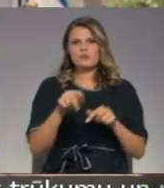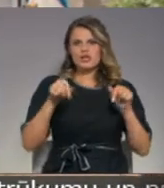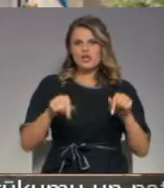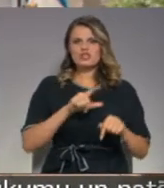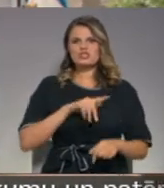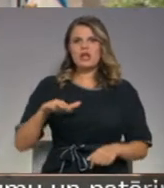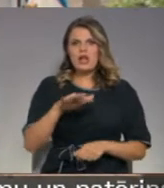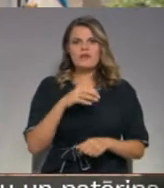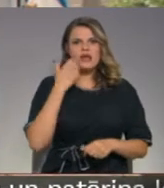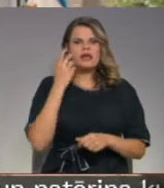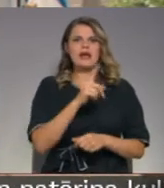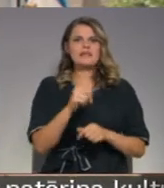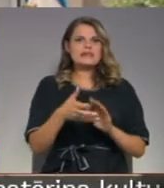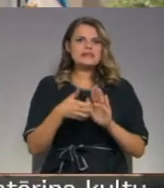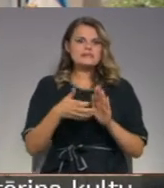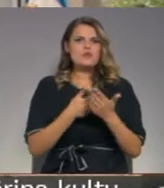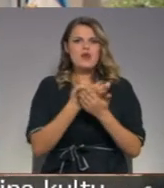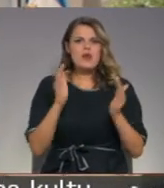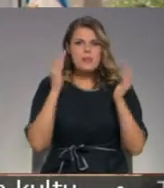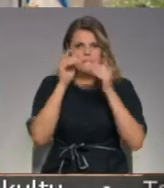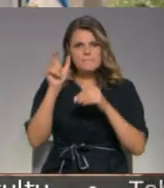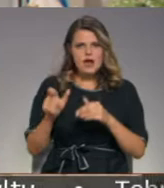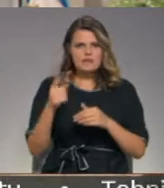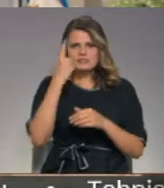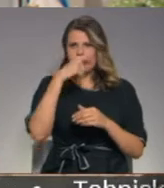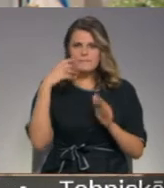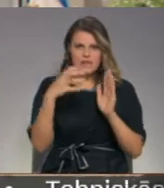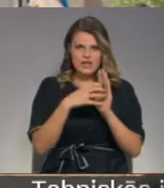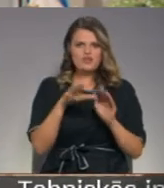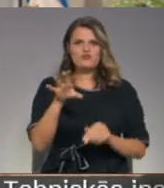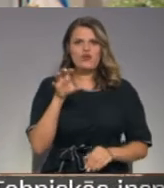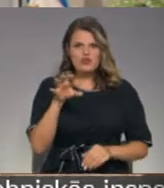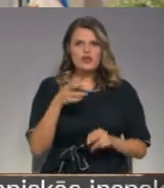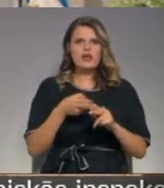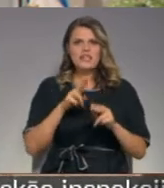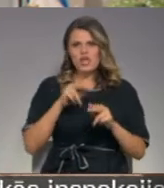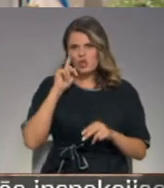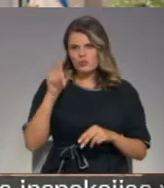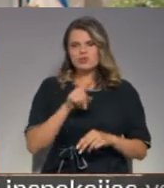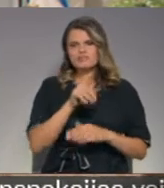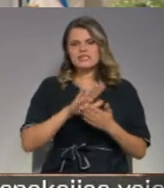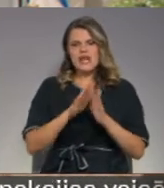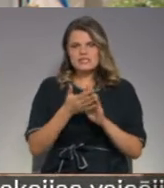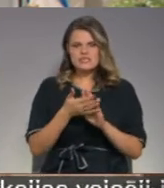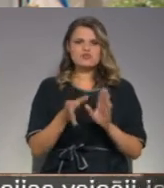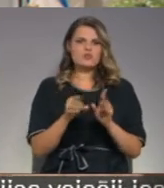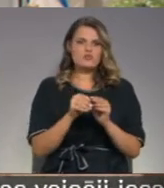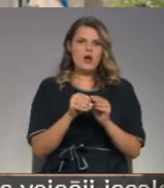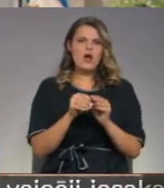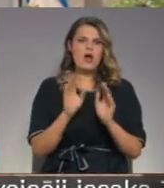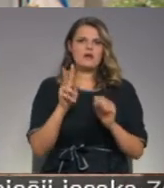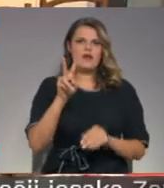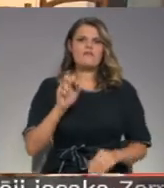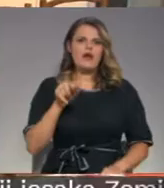Latvijā. Tiklīdz tiek izmantot kaut kādu pāvesta attēli, fotogrāfijas, tad, protams, tas ir jāsaskaņo arī ar